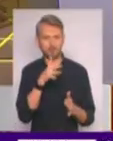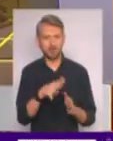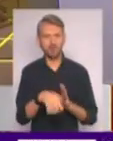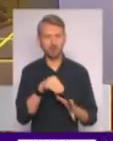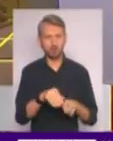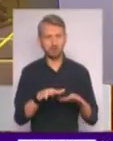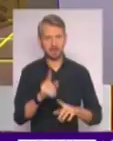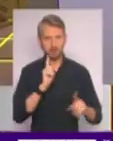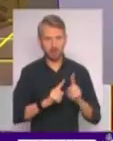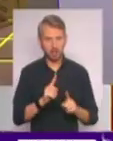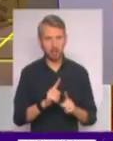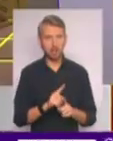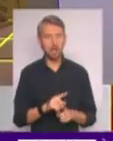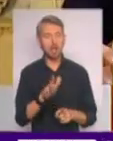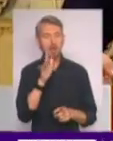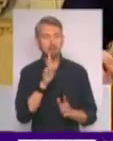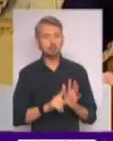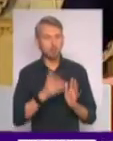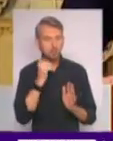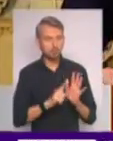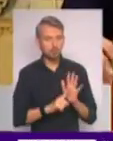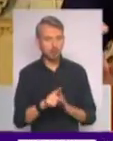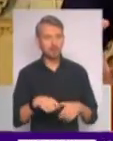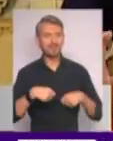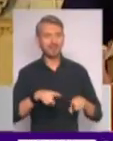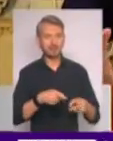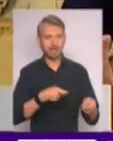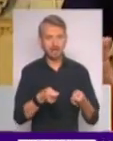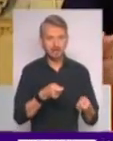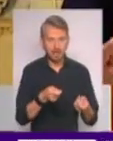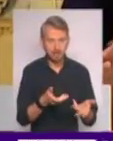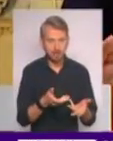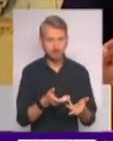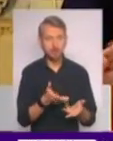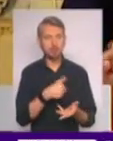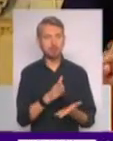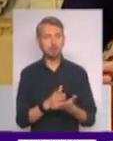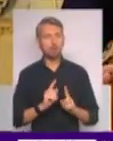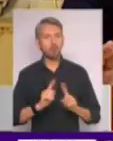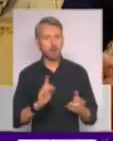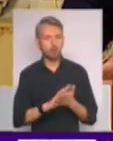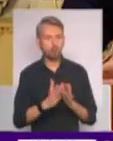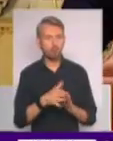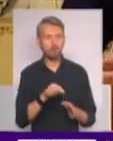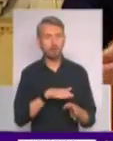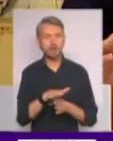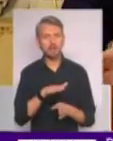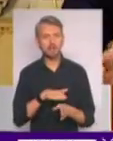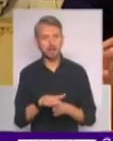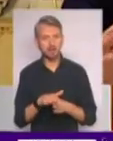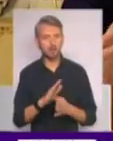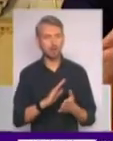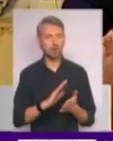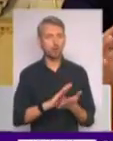При децентралізації, яку започаткувала нова влада в країні, ми маємо сьогодні унікальні умови по реалізації